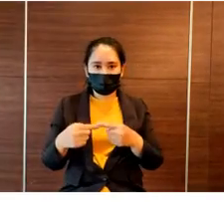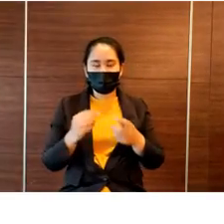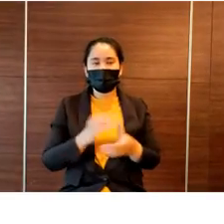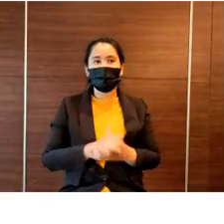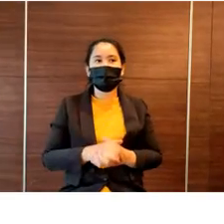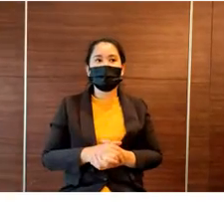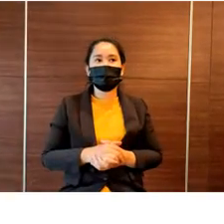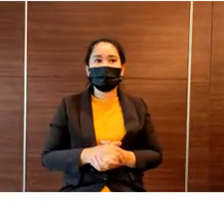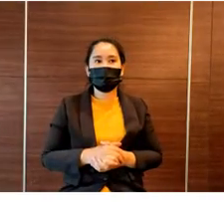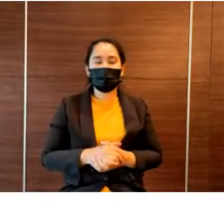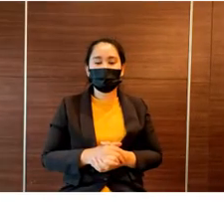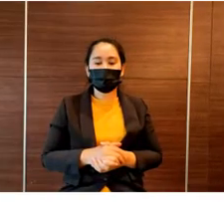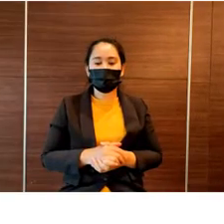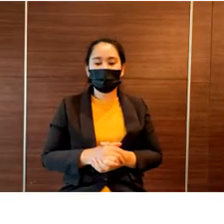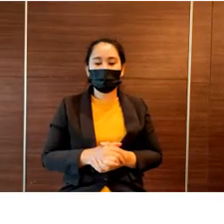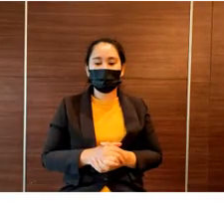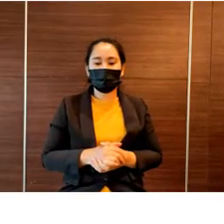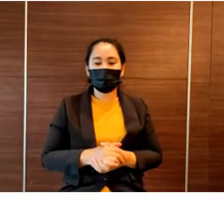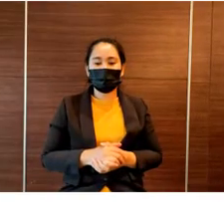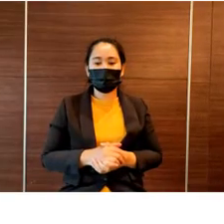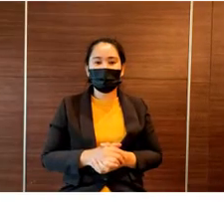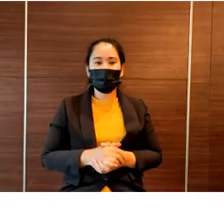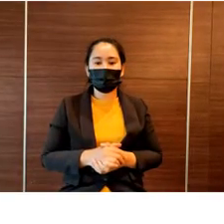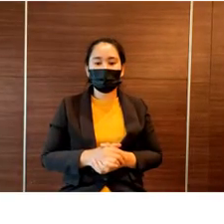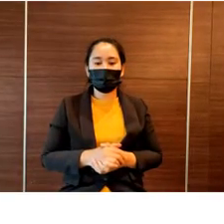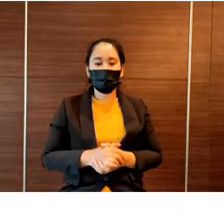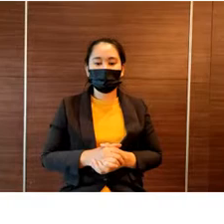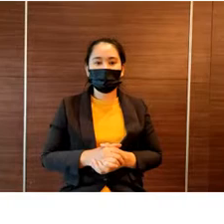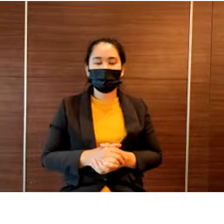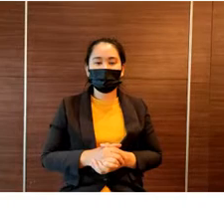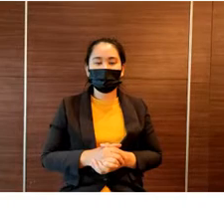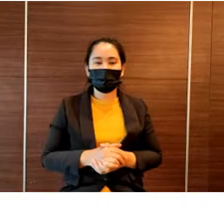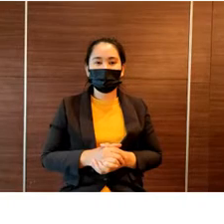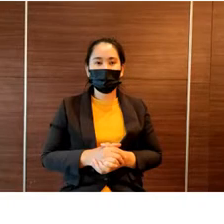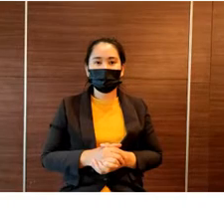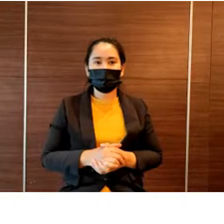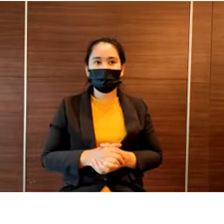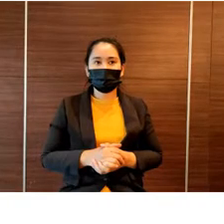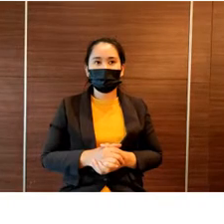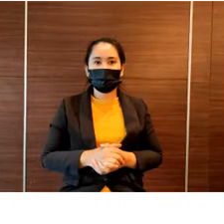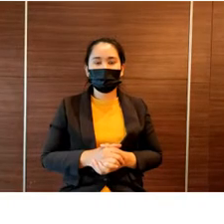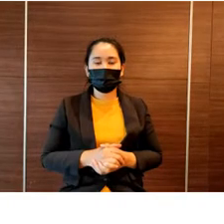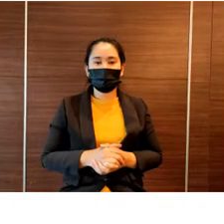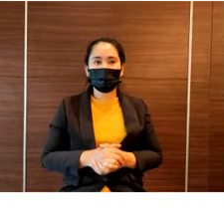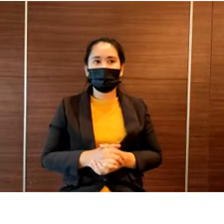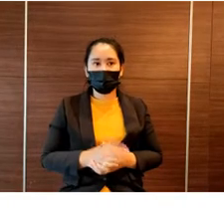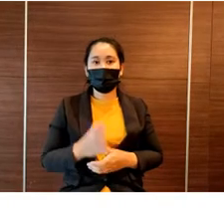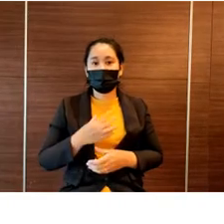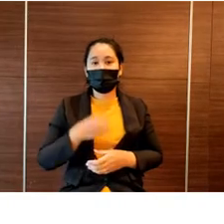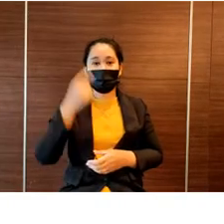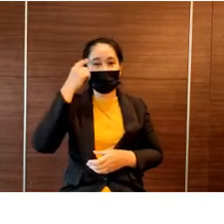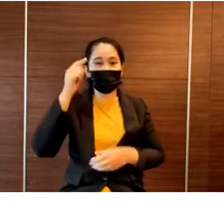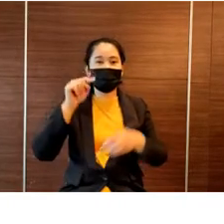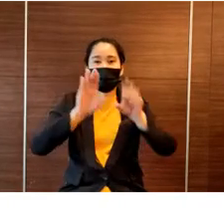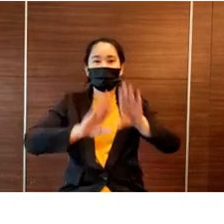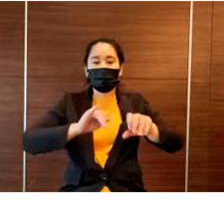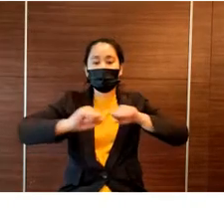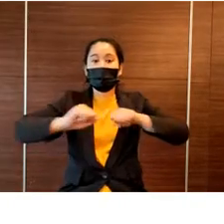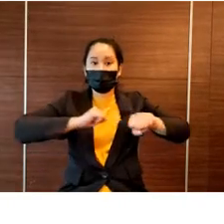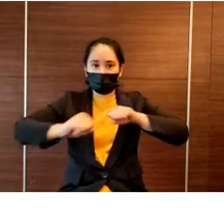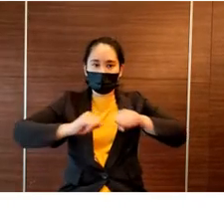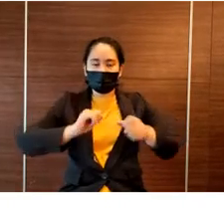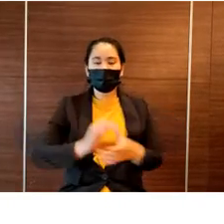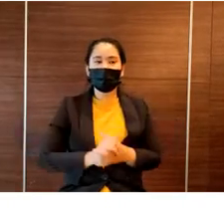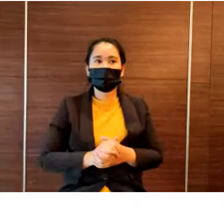คุณอาร์คเลยค่ะ อันนี้ผมมองในมุมมองที่ค่อนข้างจะวัยรุ่นหน่อยนะครับคือถ้าสมมติ